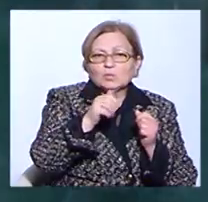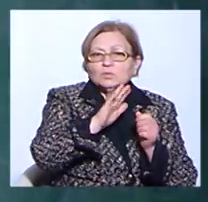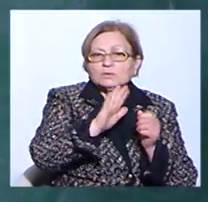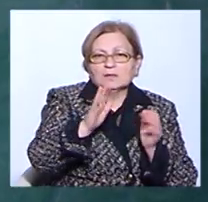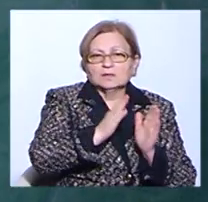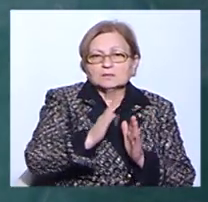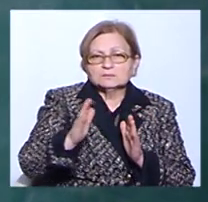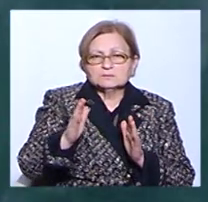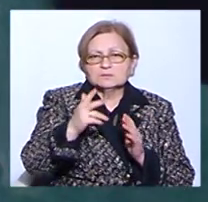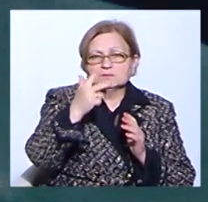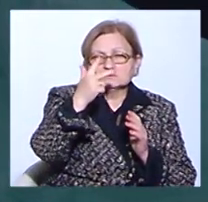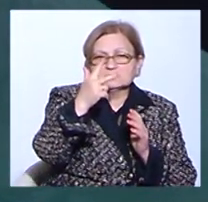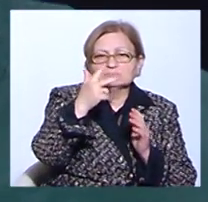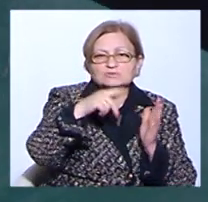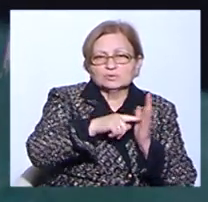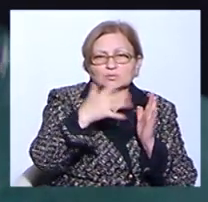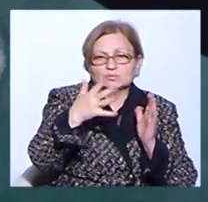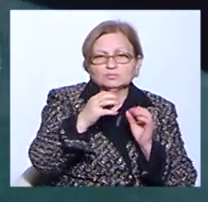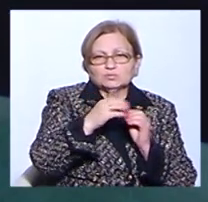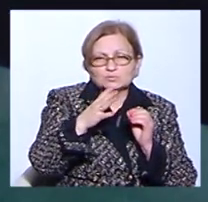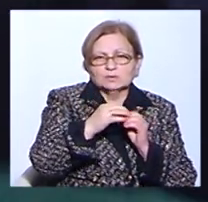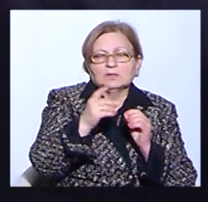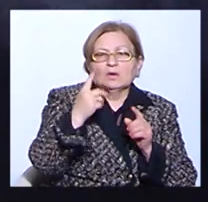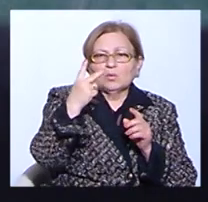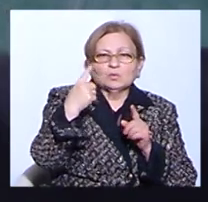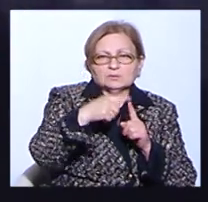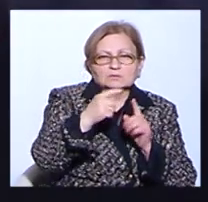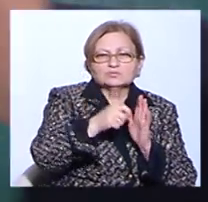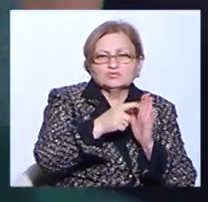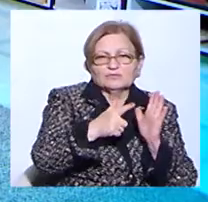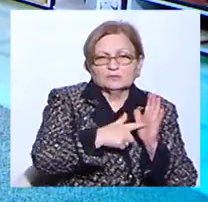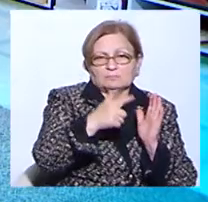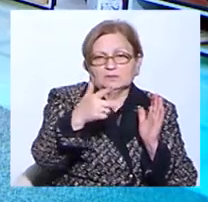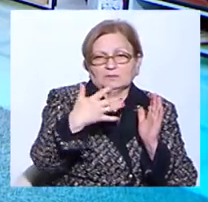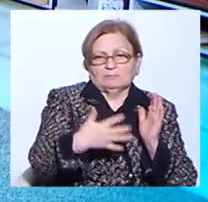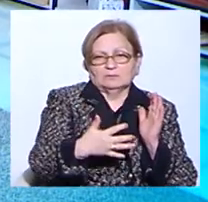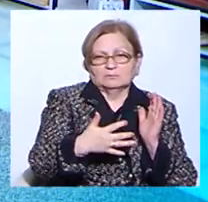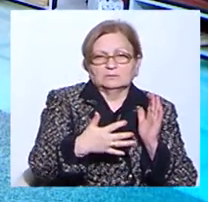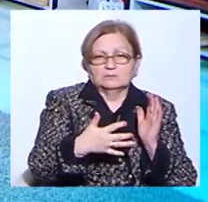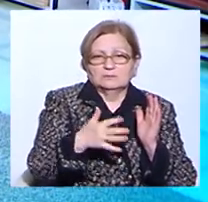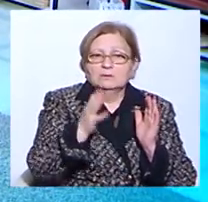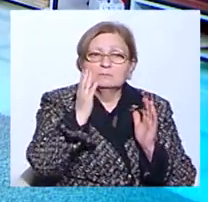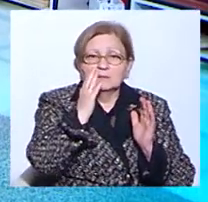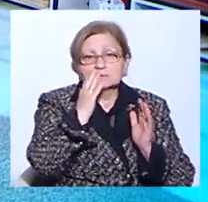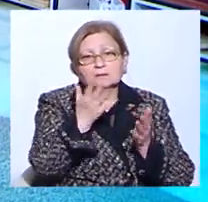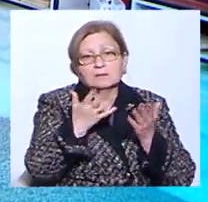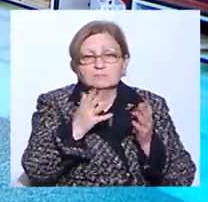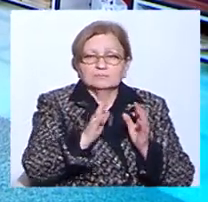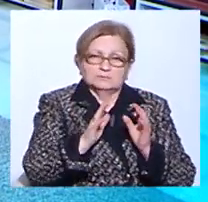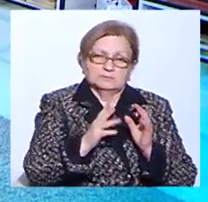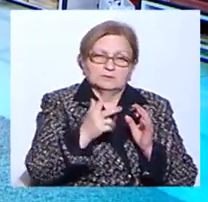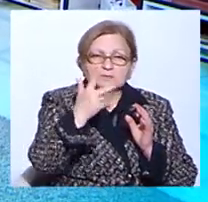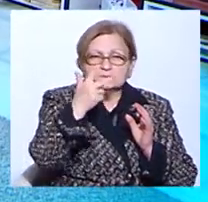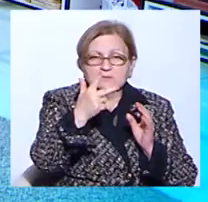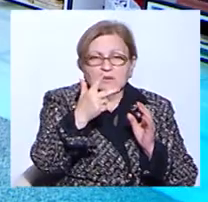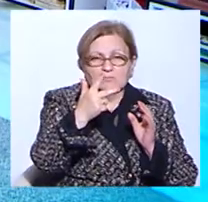წილადი. 3-ჯერ 5-ით 15, 15-ს დამატებული 2 17 მე-5-ი. აბა ნახოთ მართლაც მივიღებ თუ არა? 3